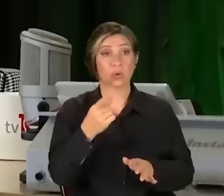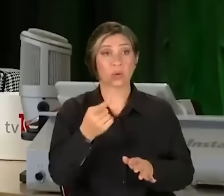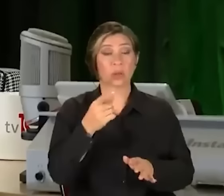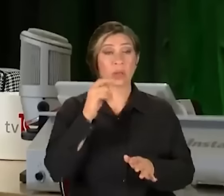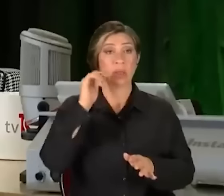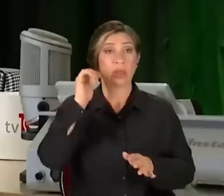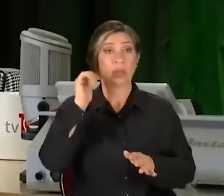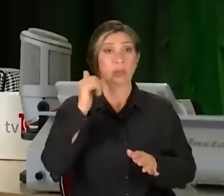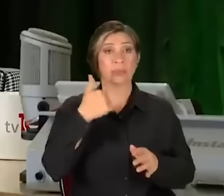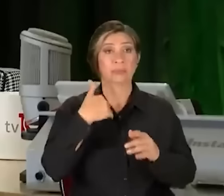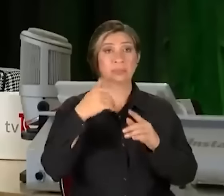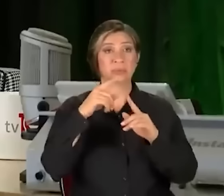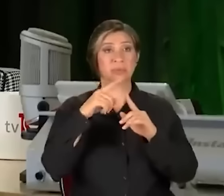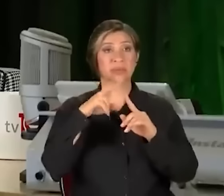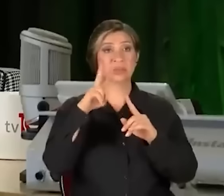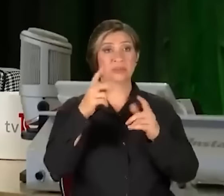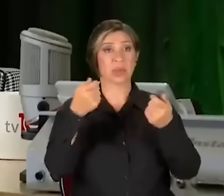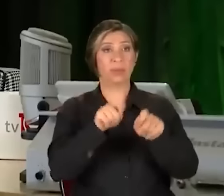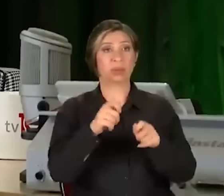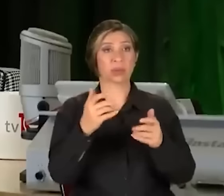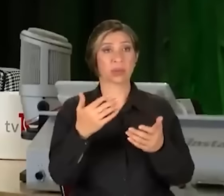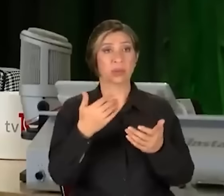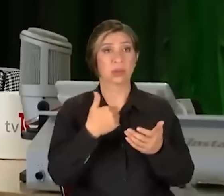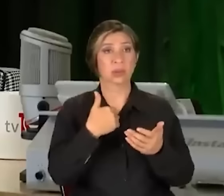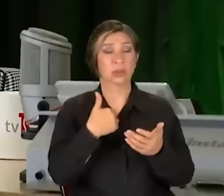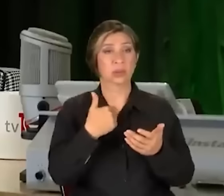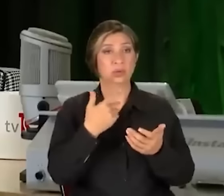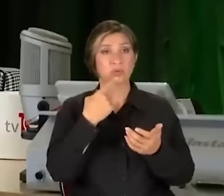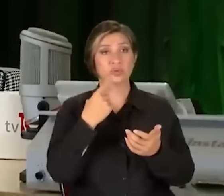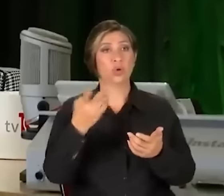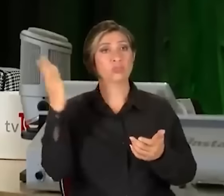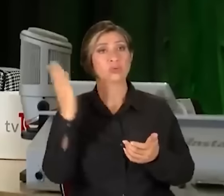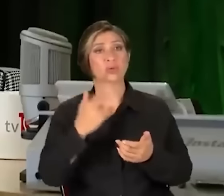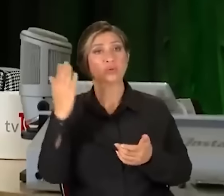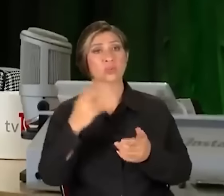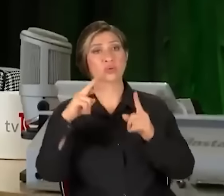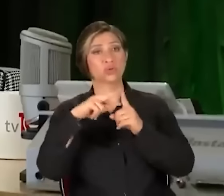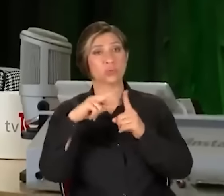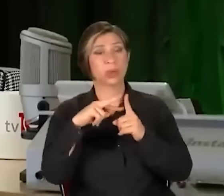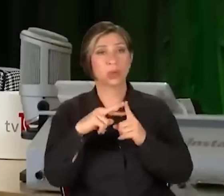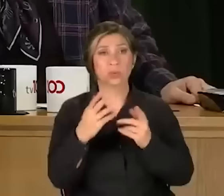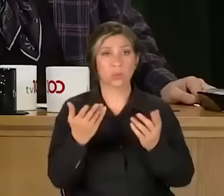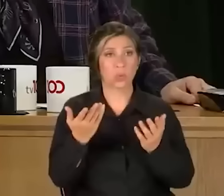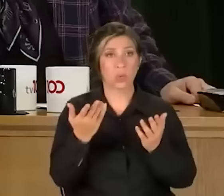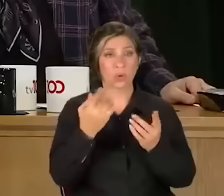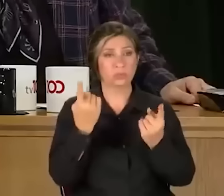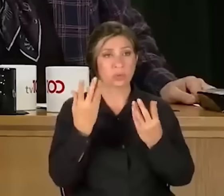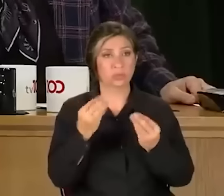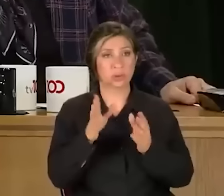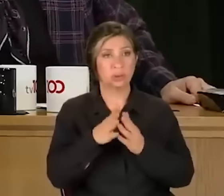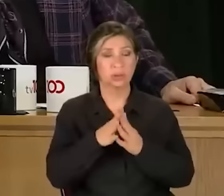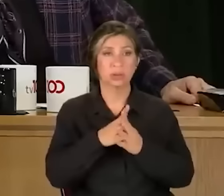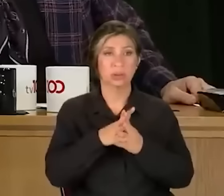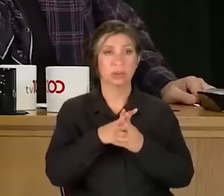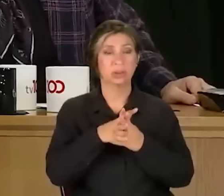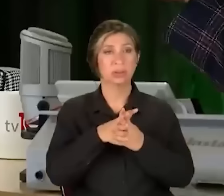yarın kanal kapandı benim. Yarın gitti benim kafa ben. Kanal. Sayıyorum da sayıyorum buradan YouTube'a. Hayır, olmayacak öyle bir şey.